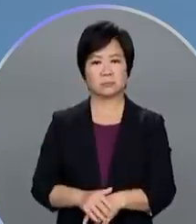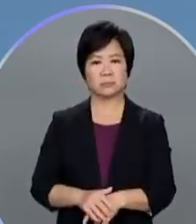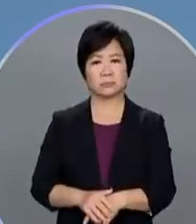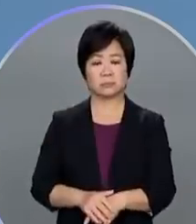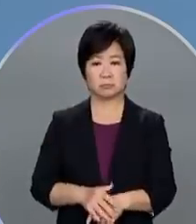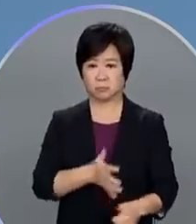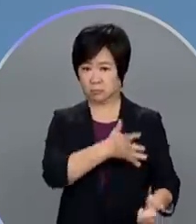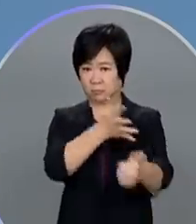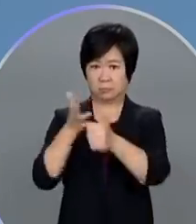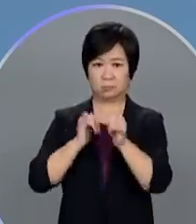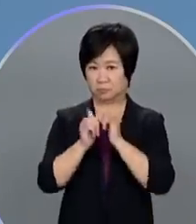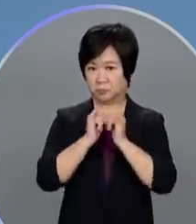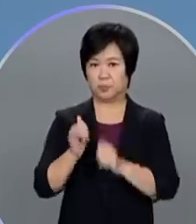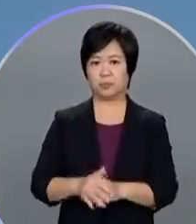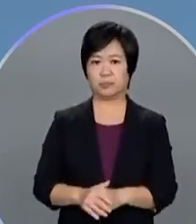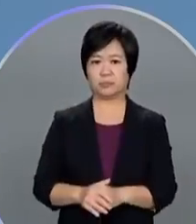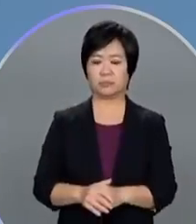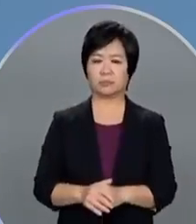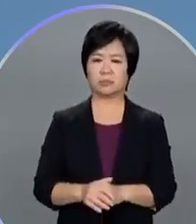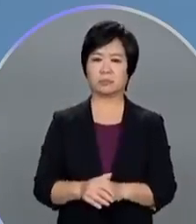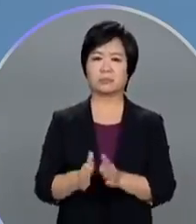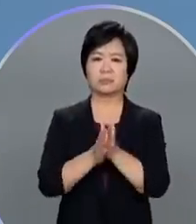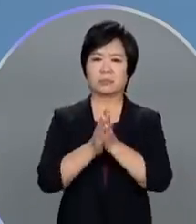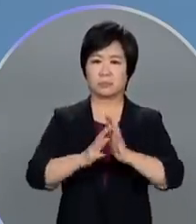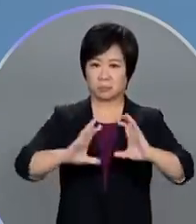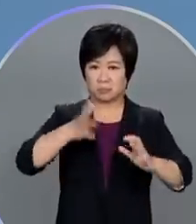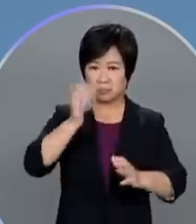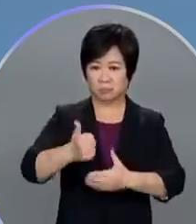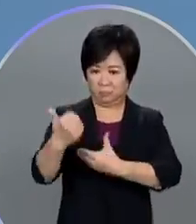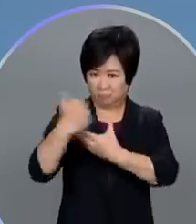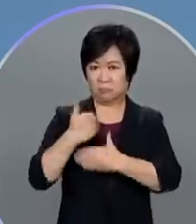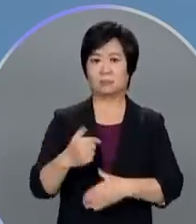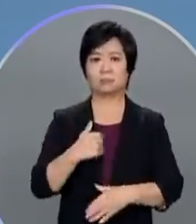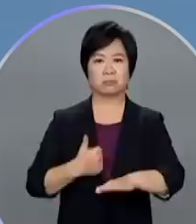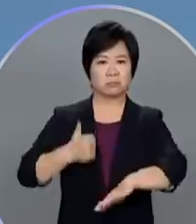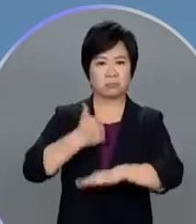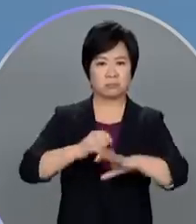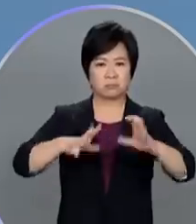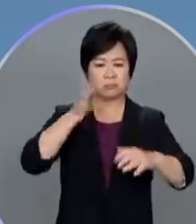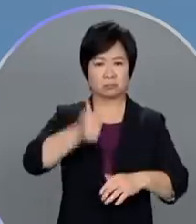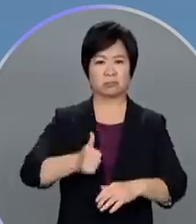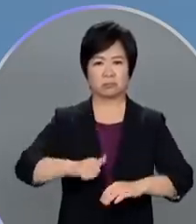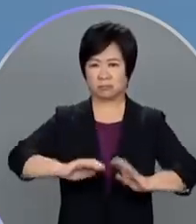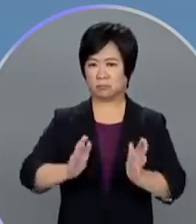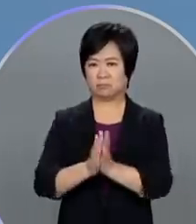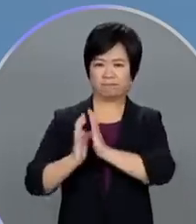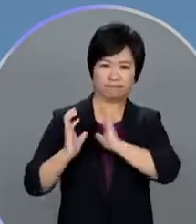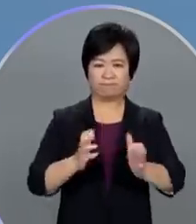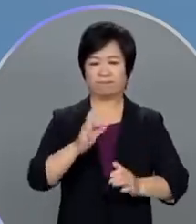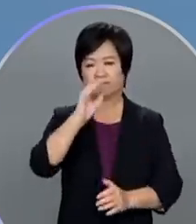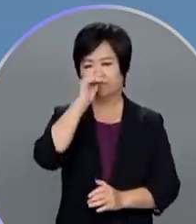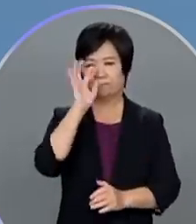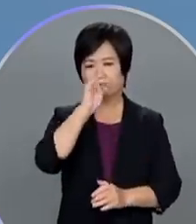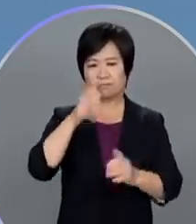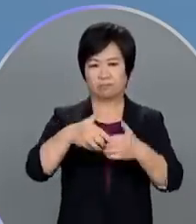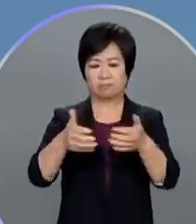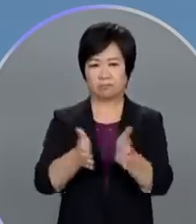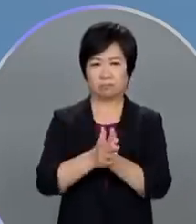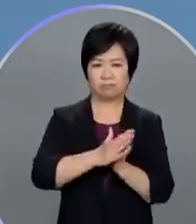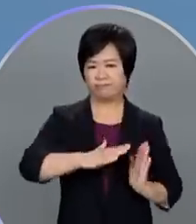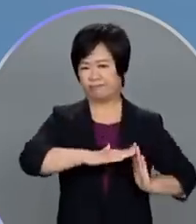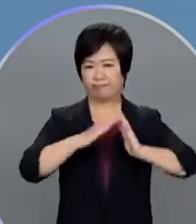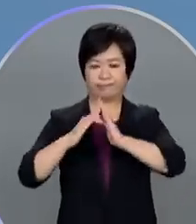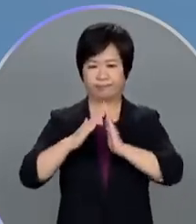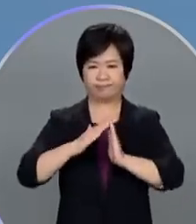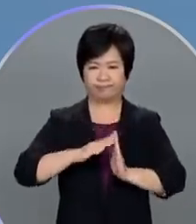爱的台湾人民，拜托总统票投韩国瑜，我当上总统立刻重启特侦组，我来查办民